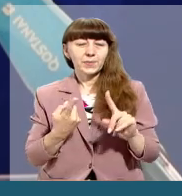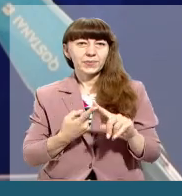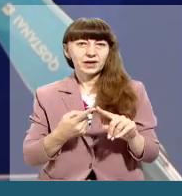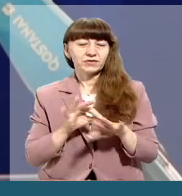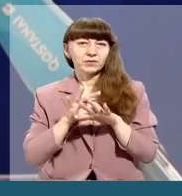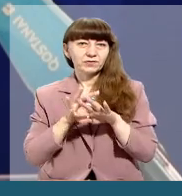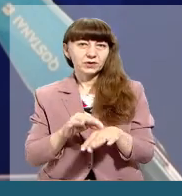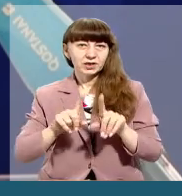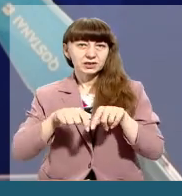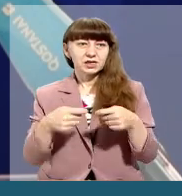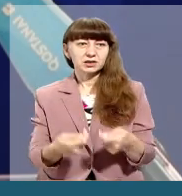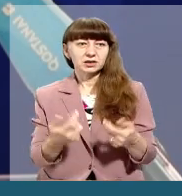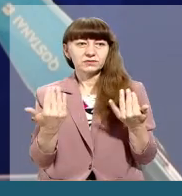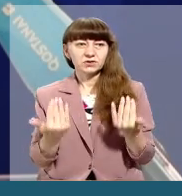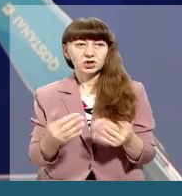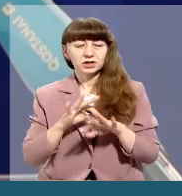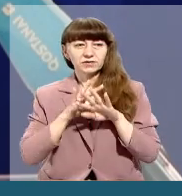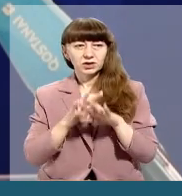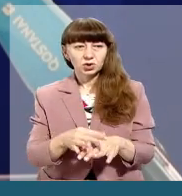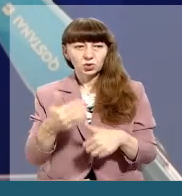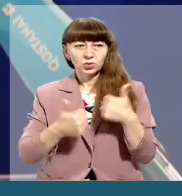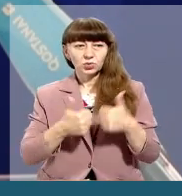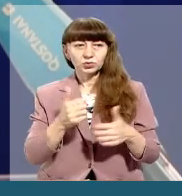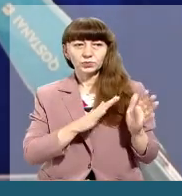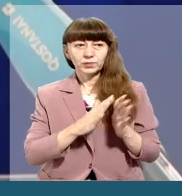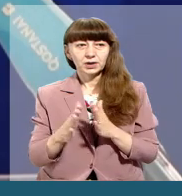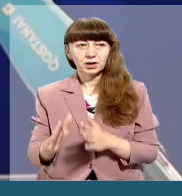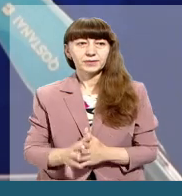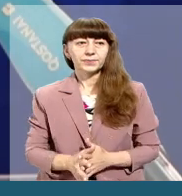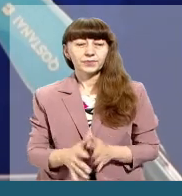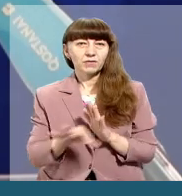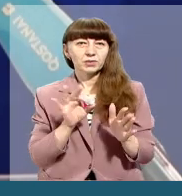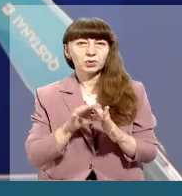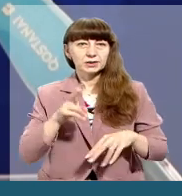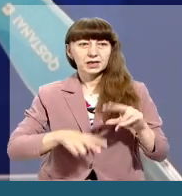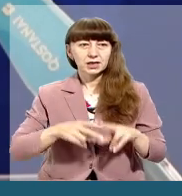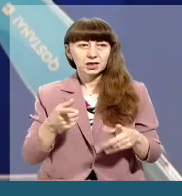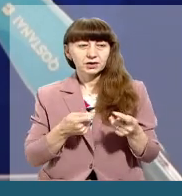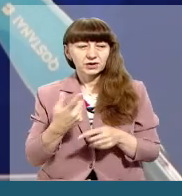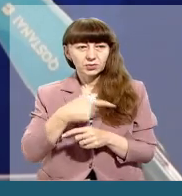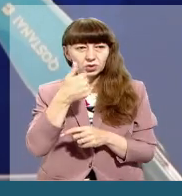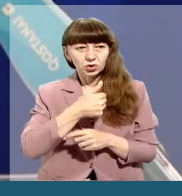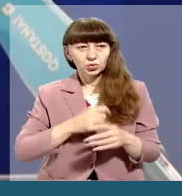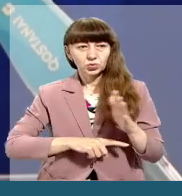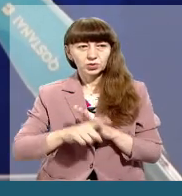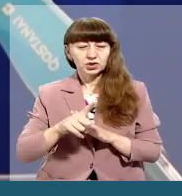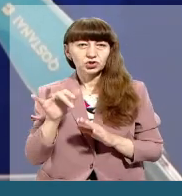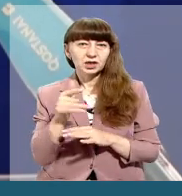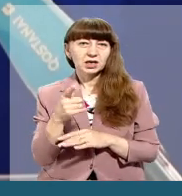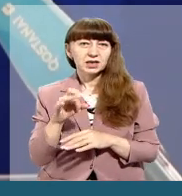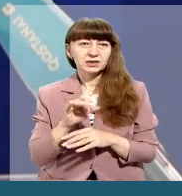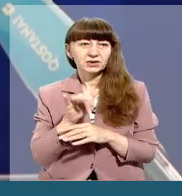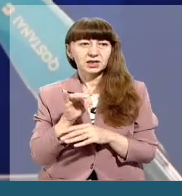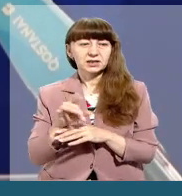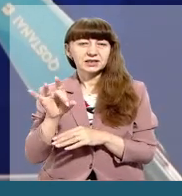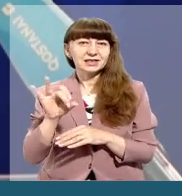уже выделены. Сейчас ведутся конкурсные процедуры по определению подрядной организации. Соответственно, в этом году уже начало газификации села Диевка.